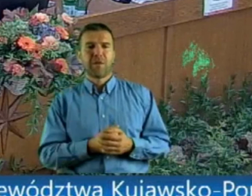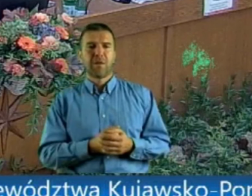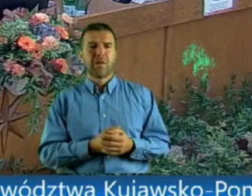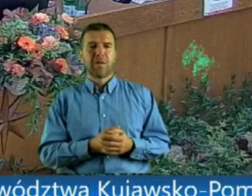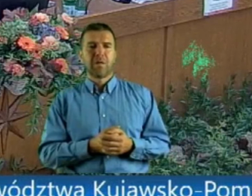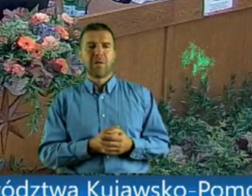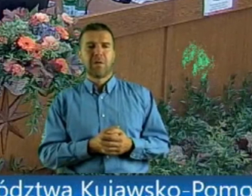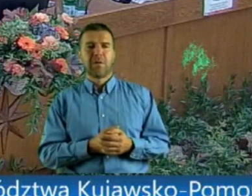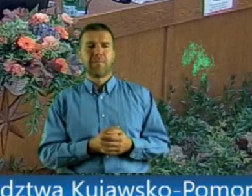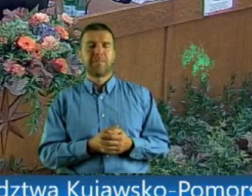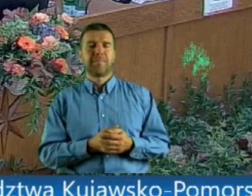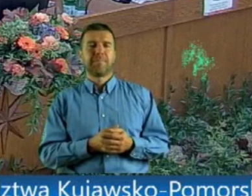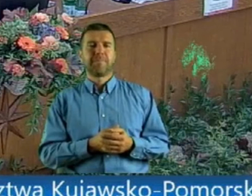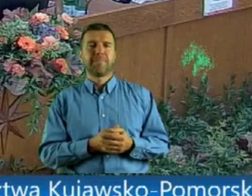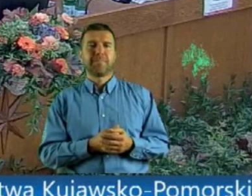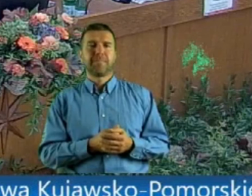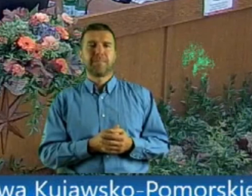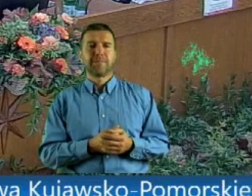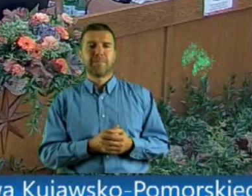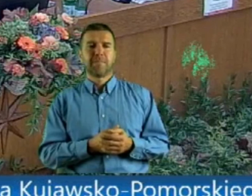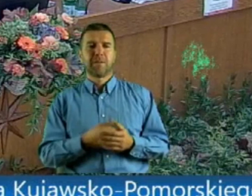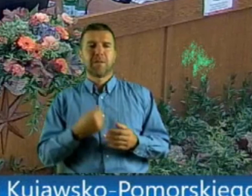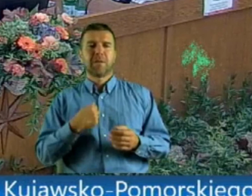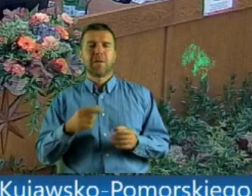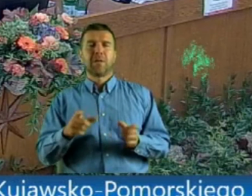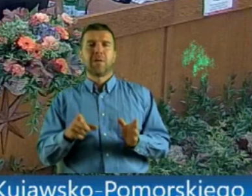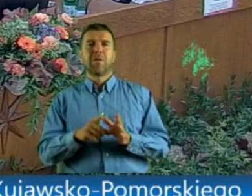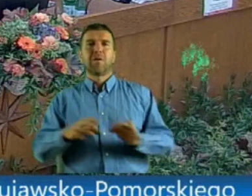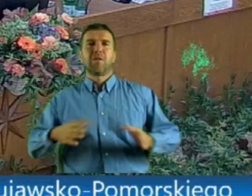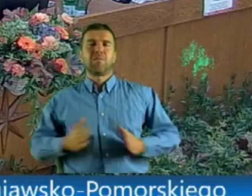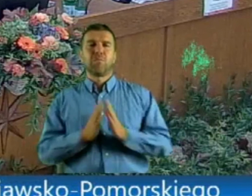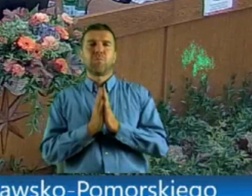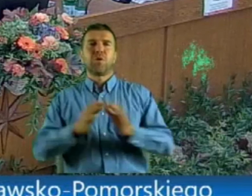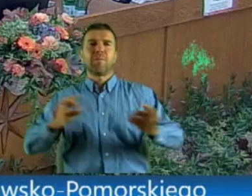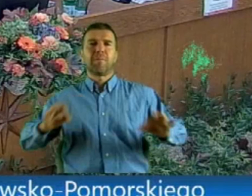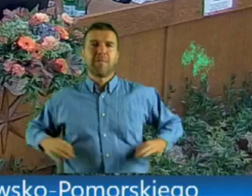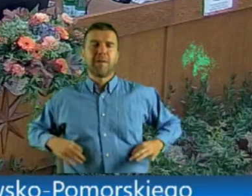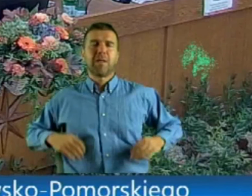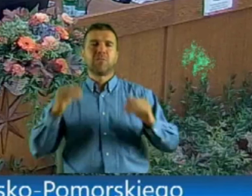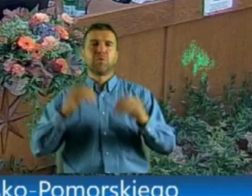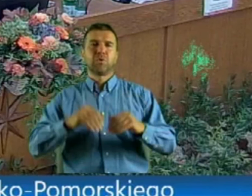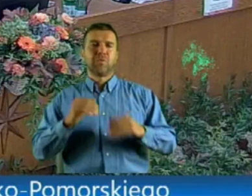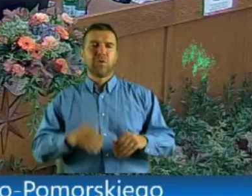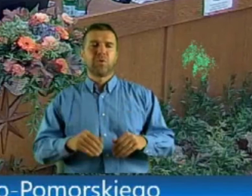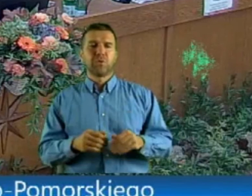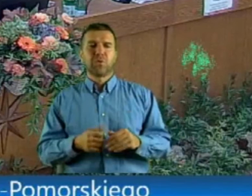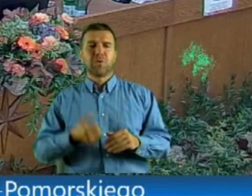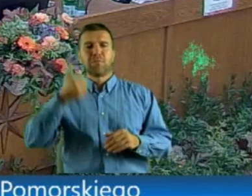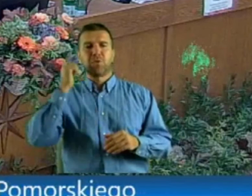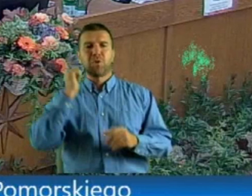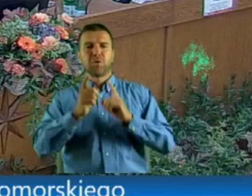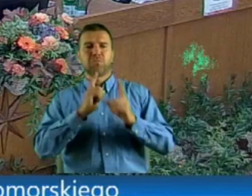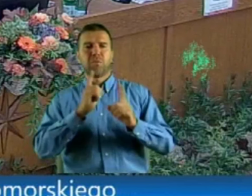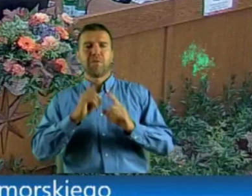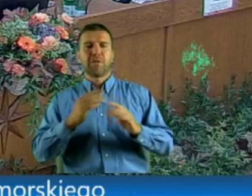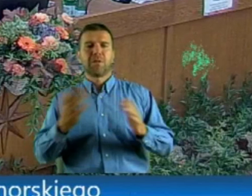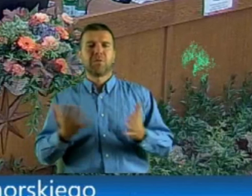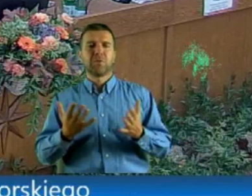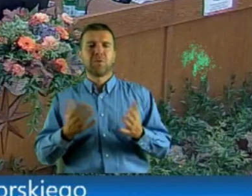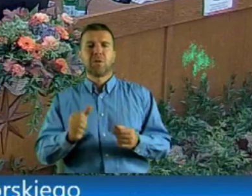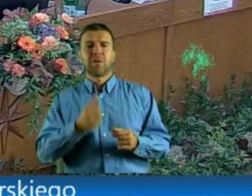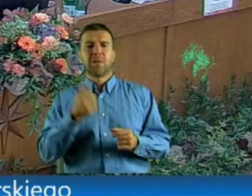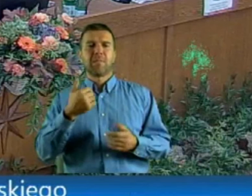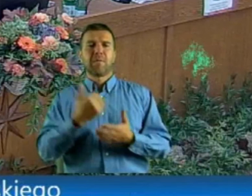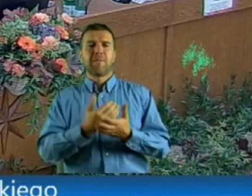brzmi, natomiast chciałbym, proszę Państwa, mieć możliwość, zainspirowany zresztą wczorajszą rozmową, gdzie w jednym